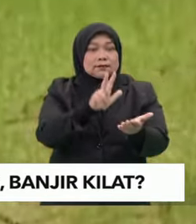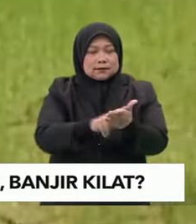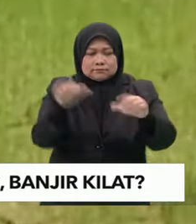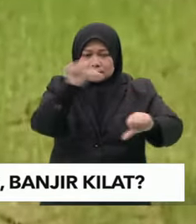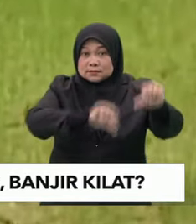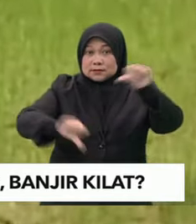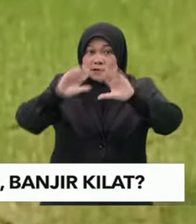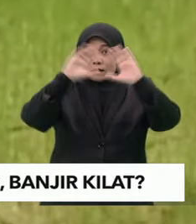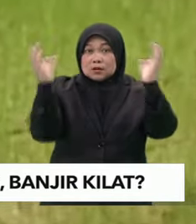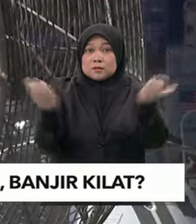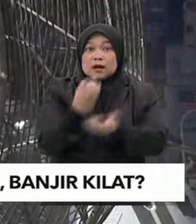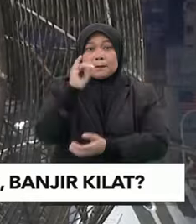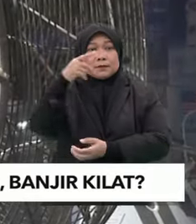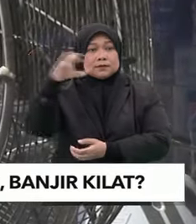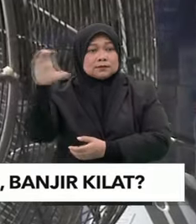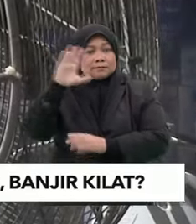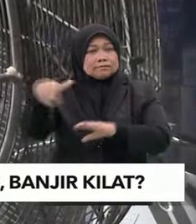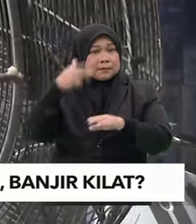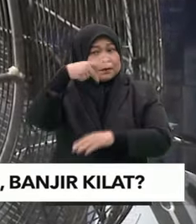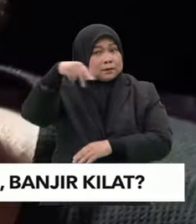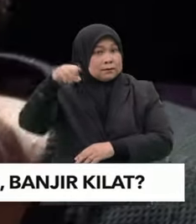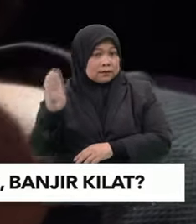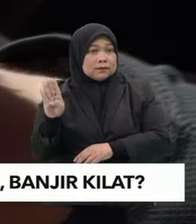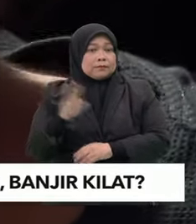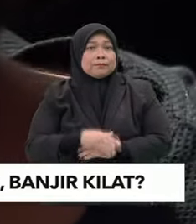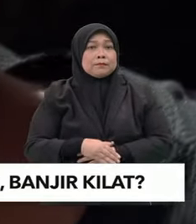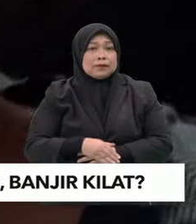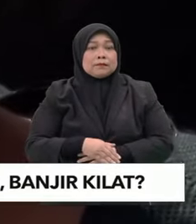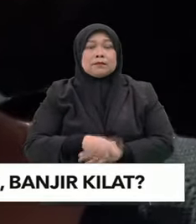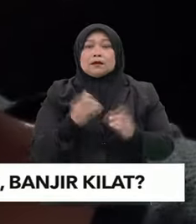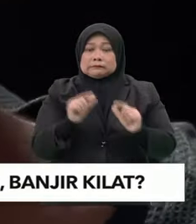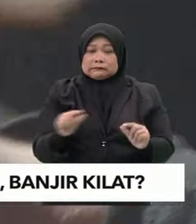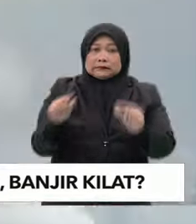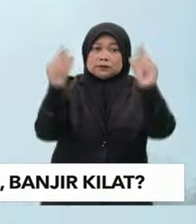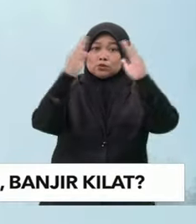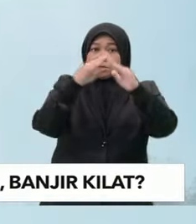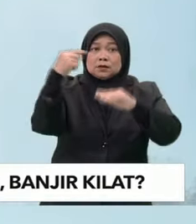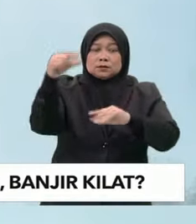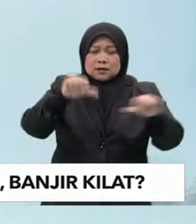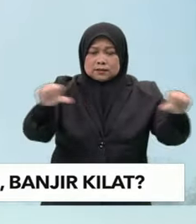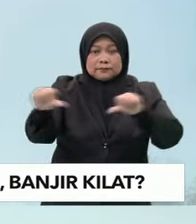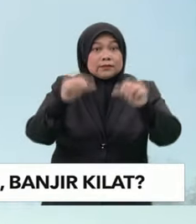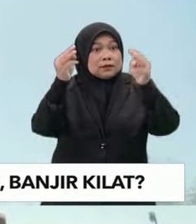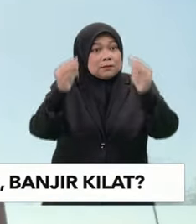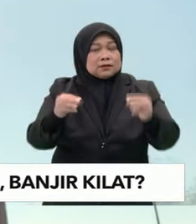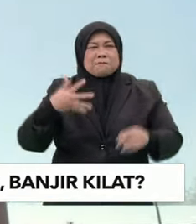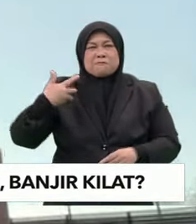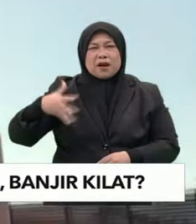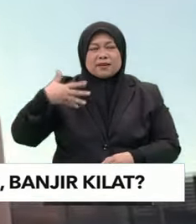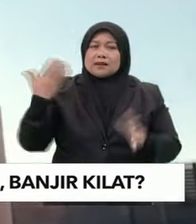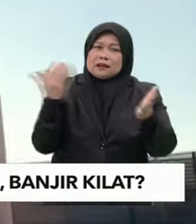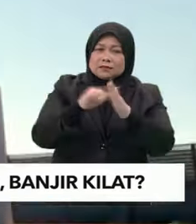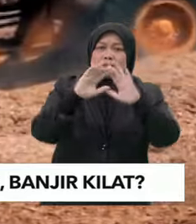iklim global IPCC, Pertubuhan Bangsa-Bangsa Bersatu. Pelepasan gas rumah hijau daripada aktiviti manusia memanaskan planet